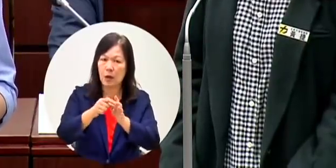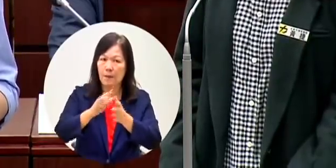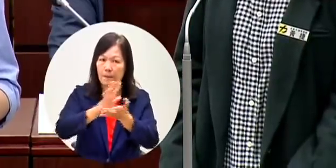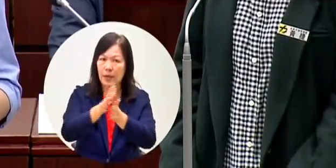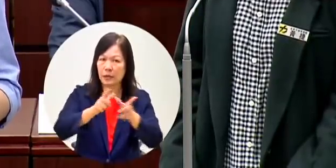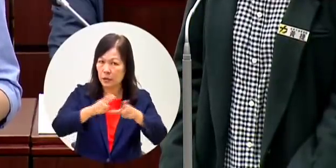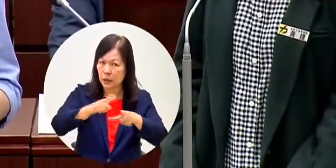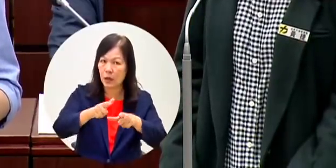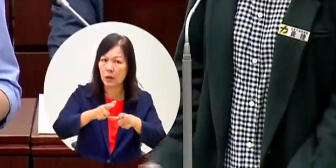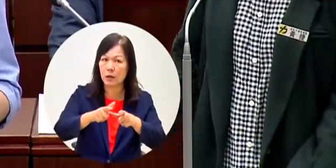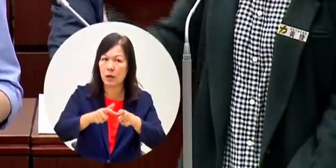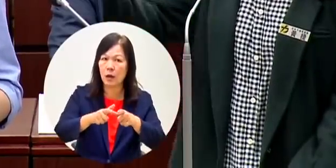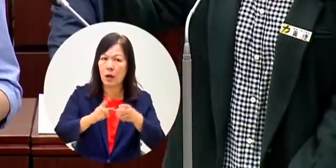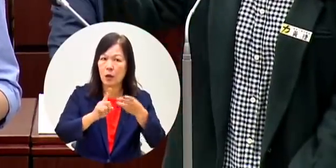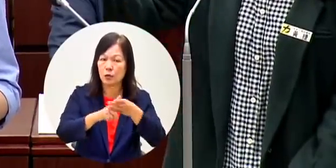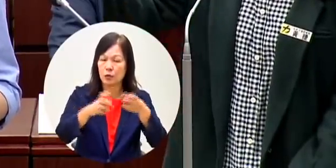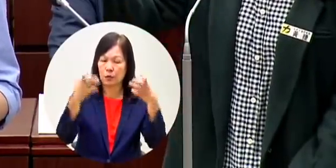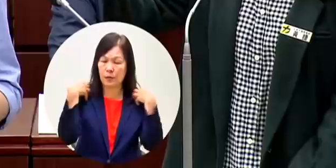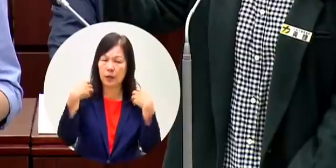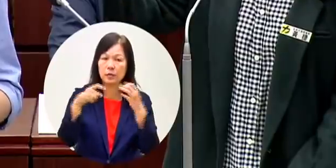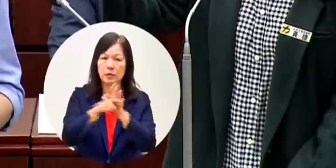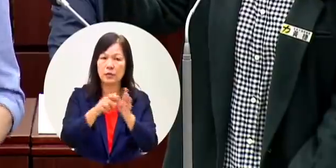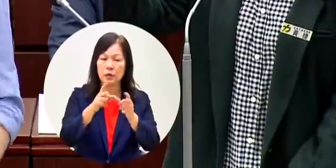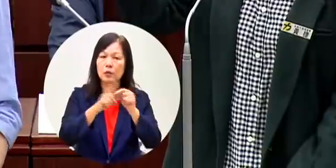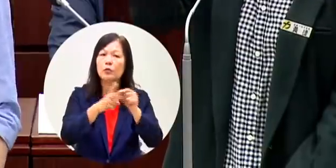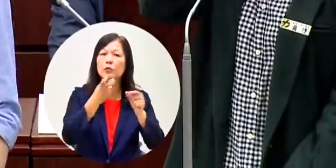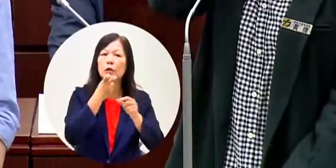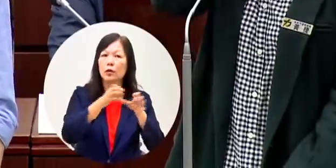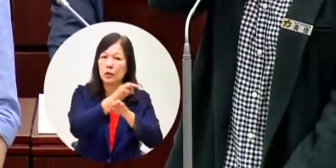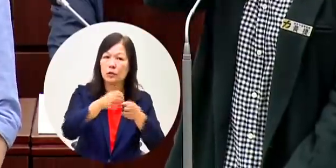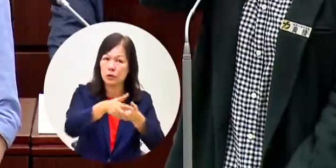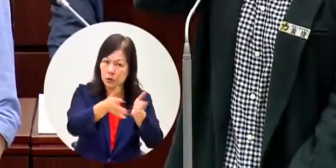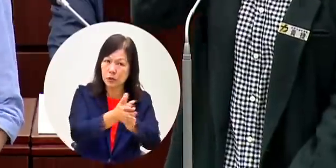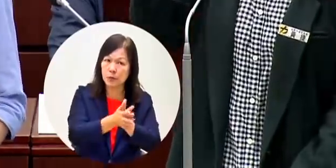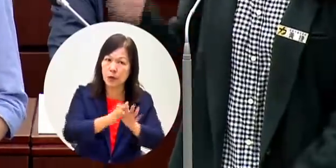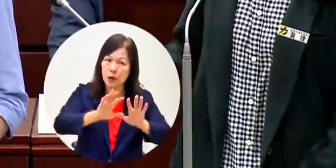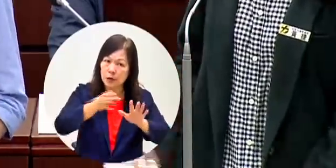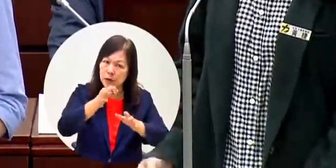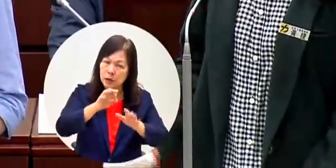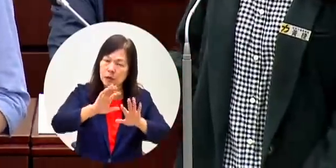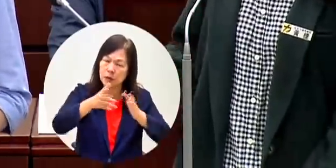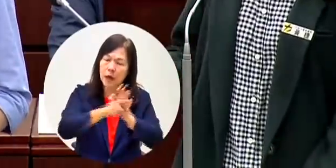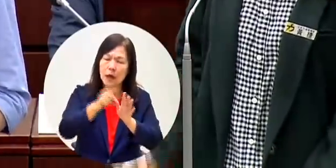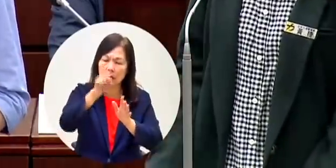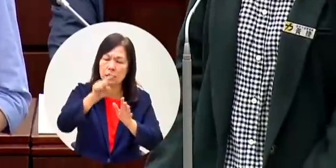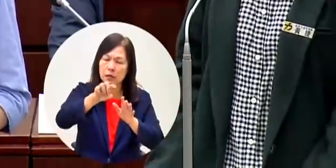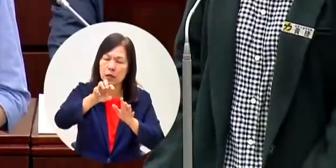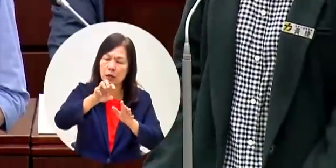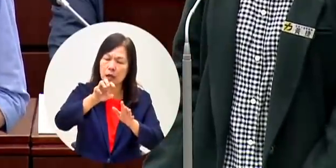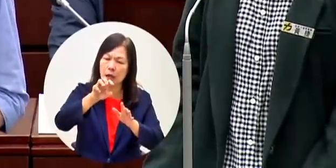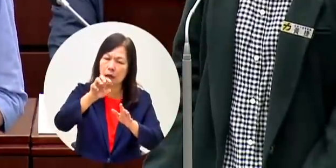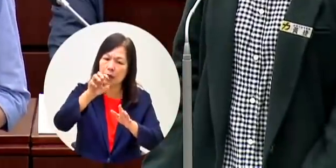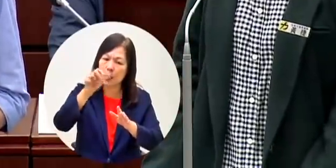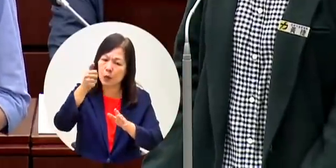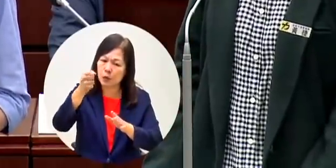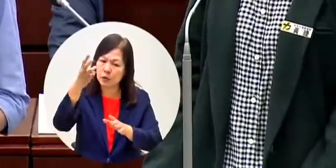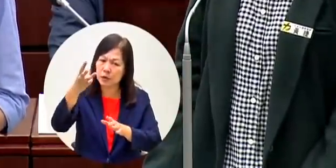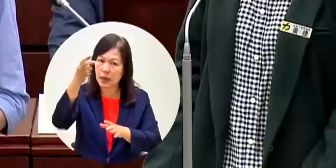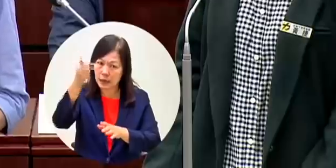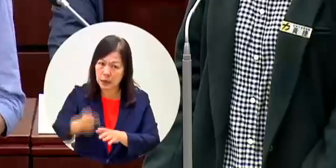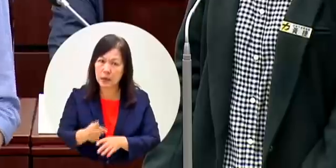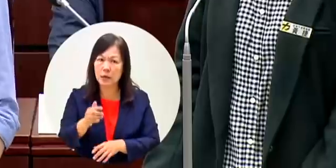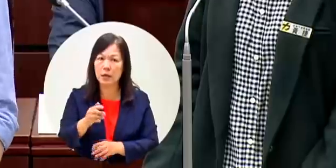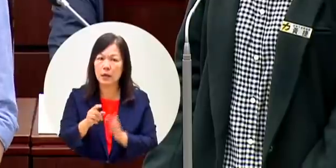央经济部，经费大概有高达1053亿。那园区的产业未来希望朝着低污